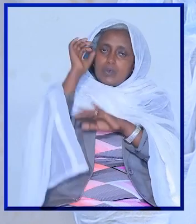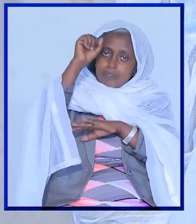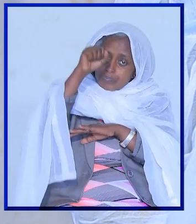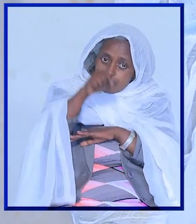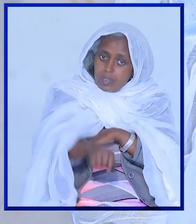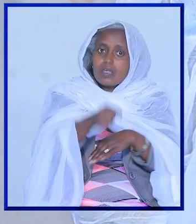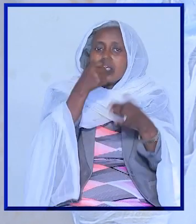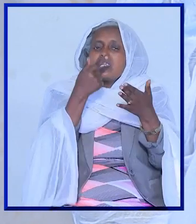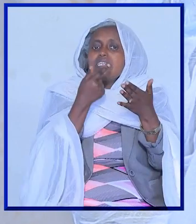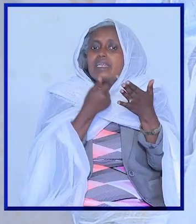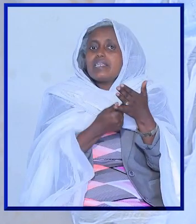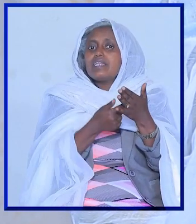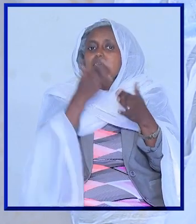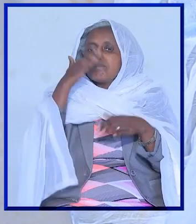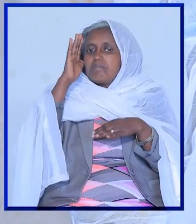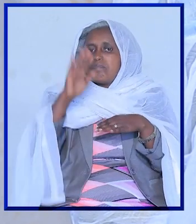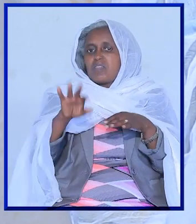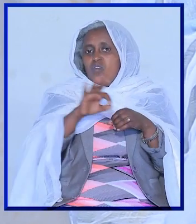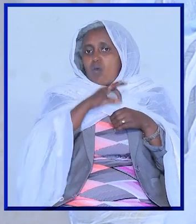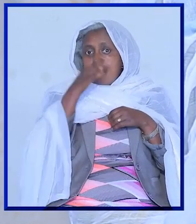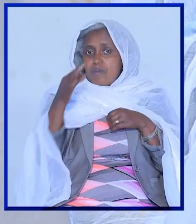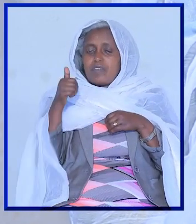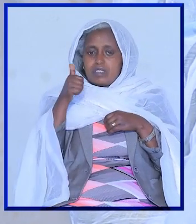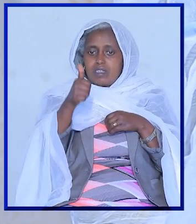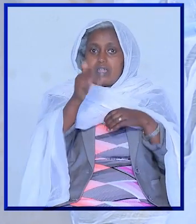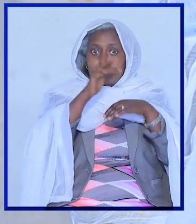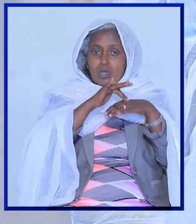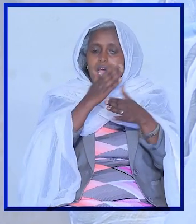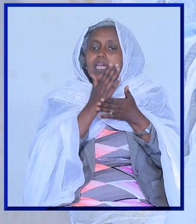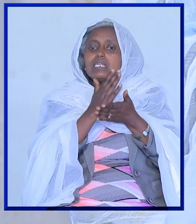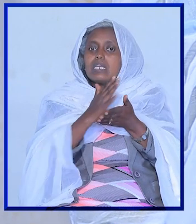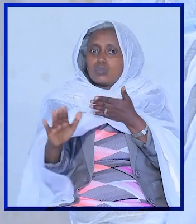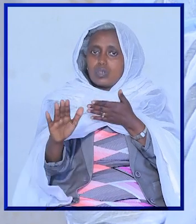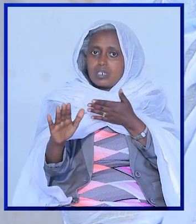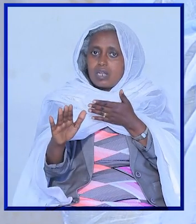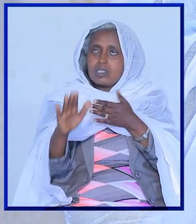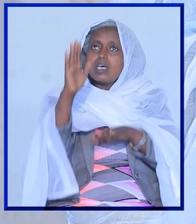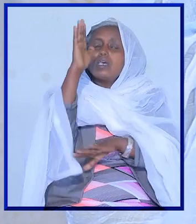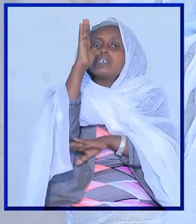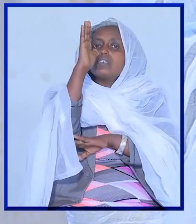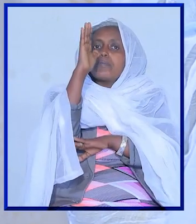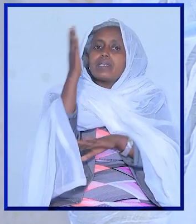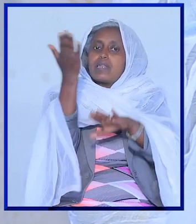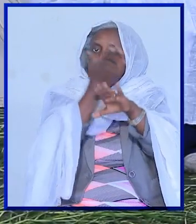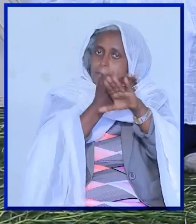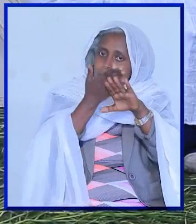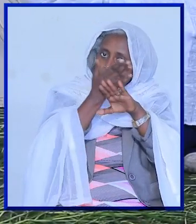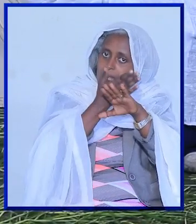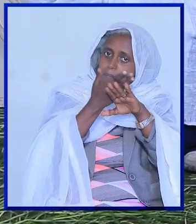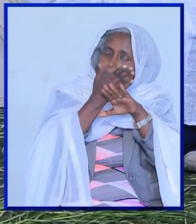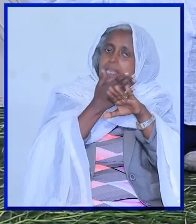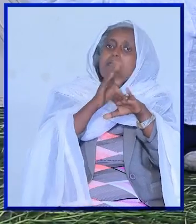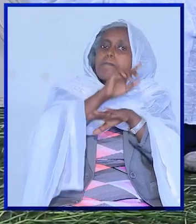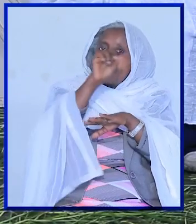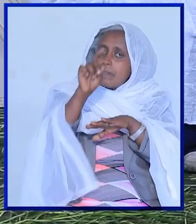በስግደት ይህንን መጥፎ መንፈስ ከራሷ ላይ እንዲያስወግድላት እግዚአብሔርን መለመን